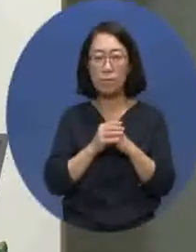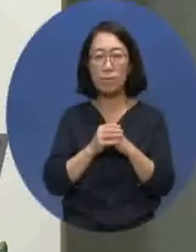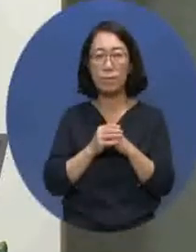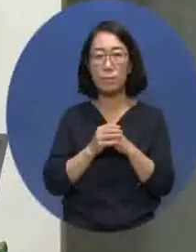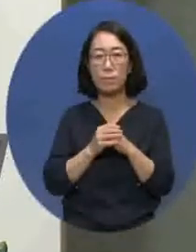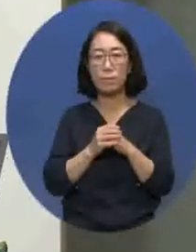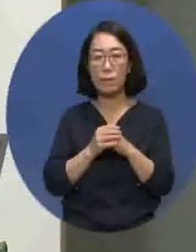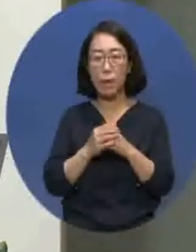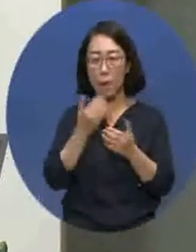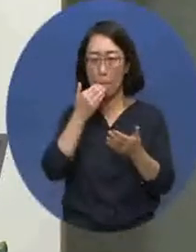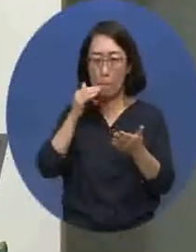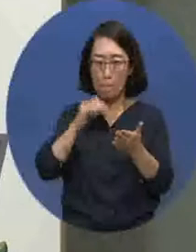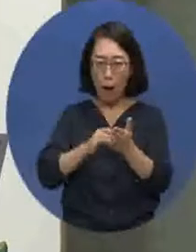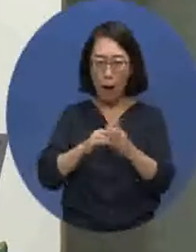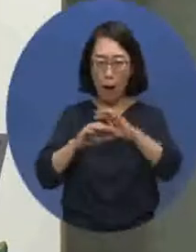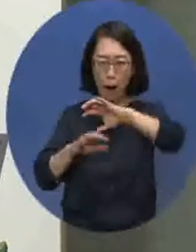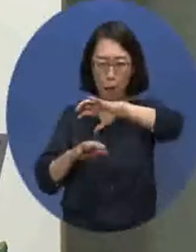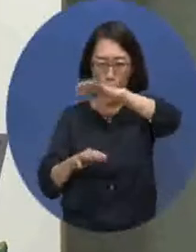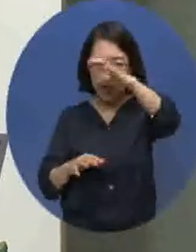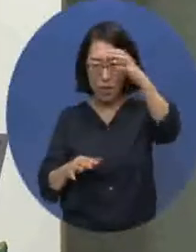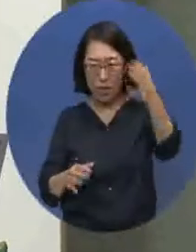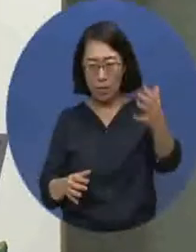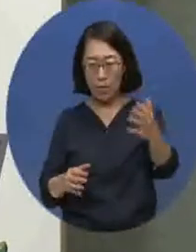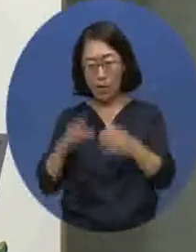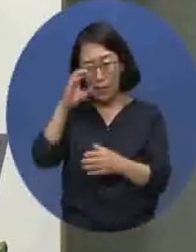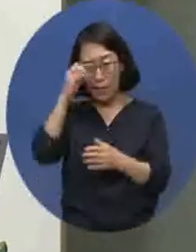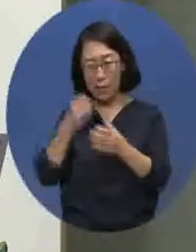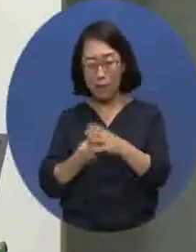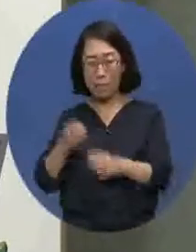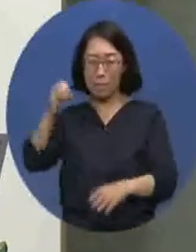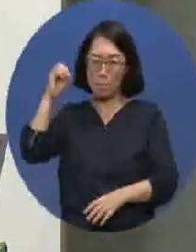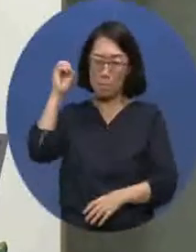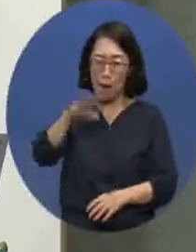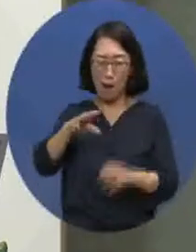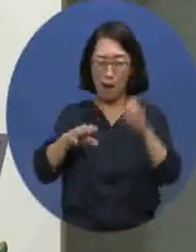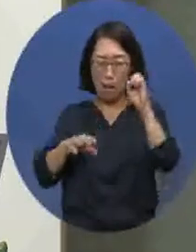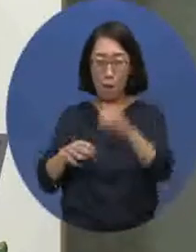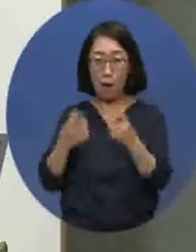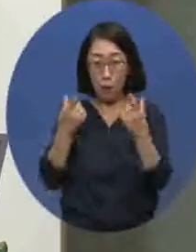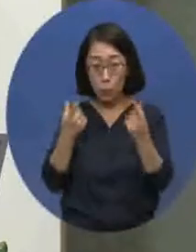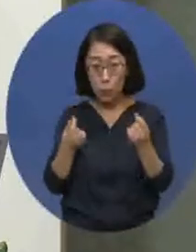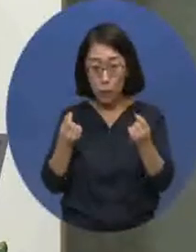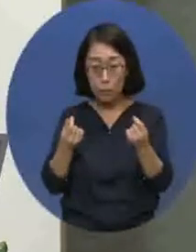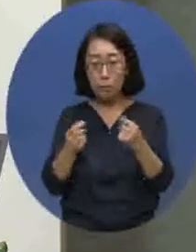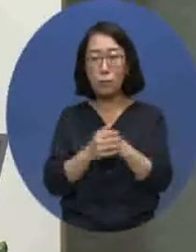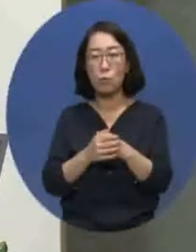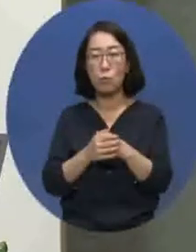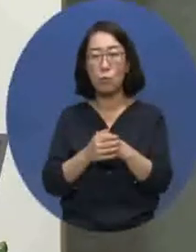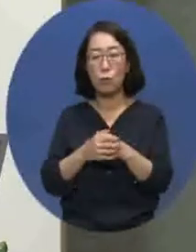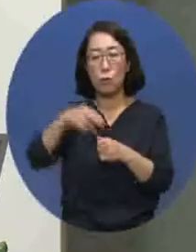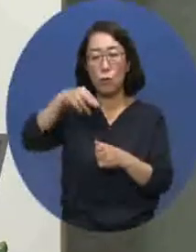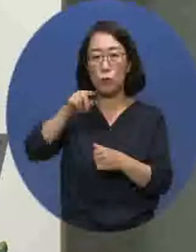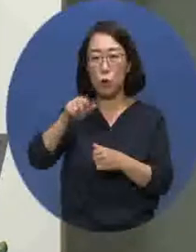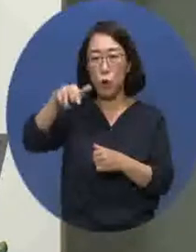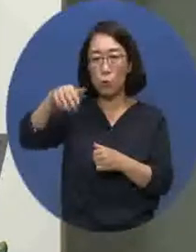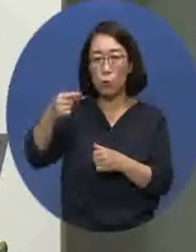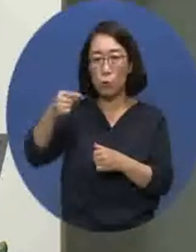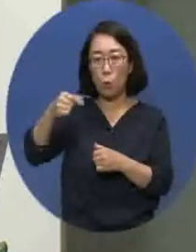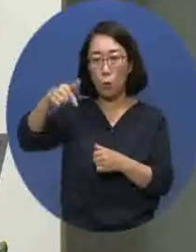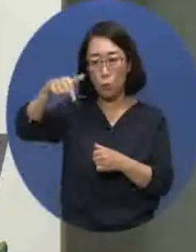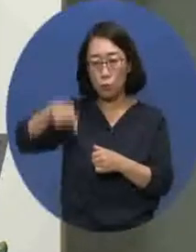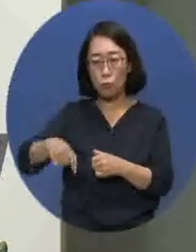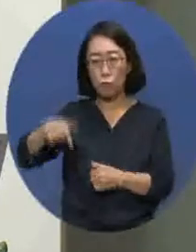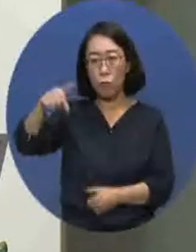바위에 다 결한 던진 격이 아니냐 할 정도로 어려운 소초 가베